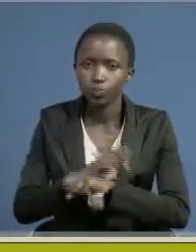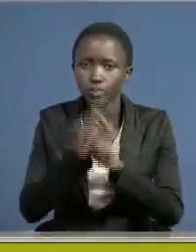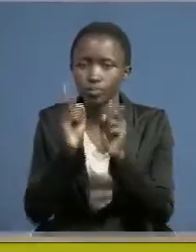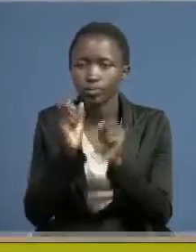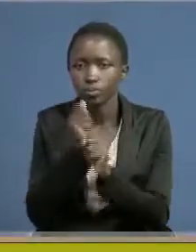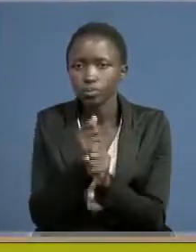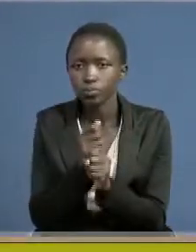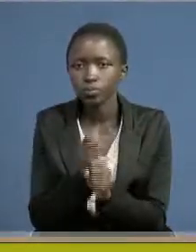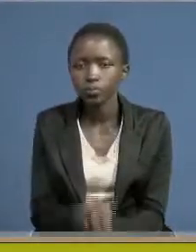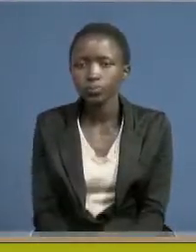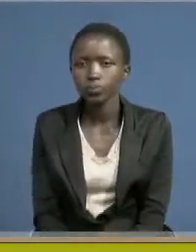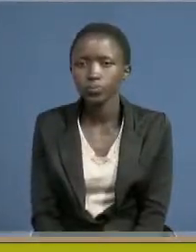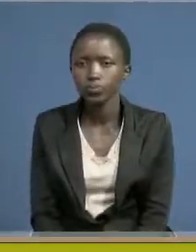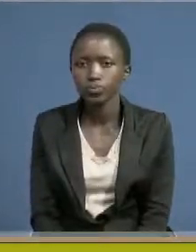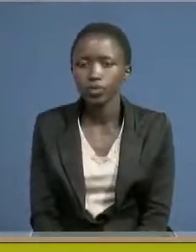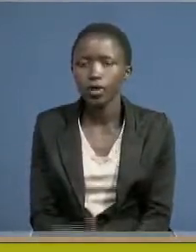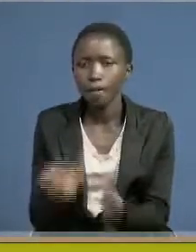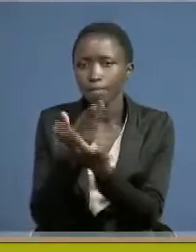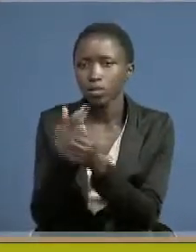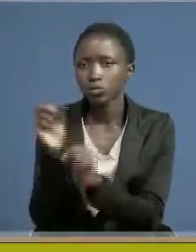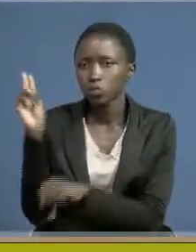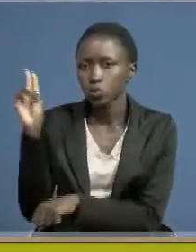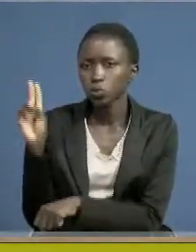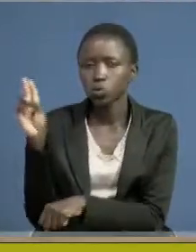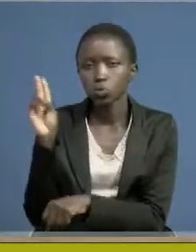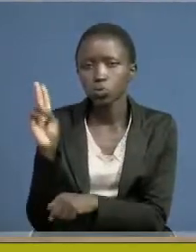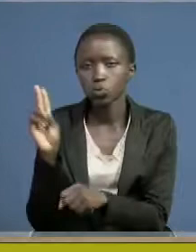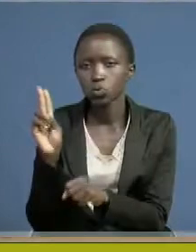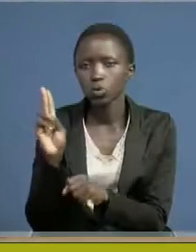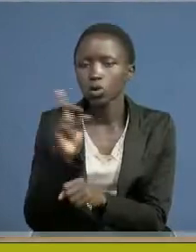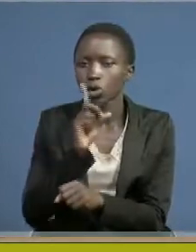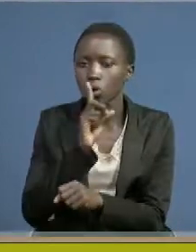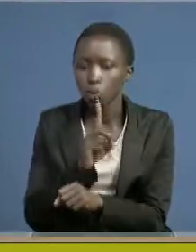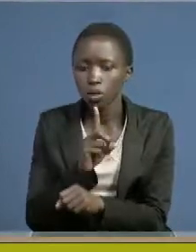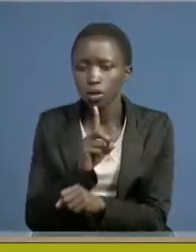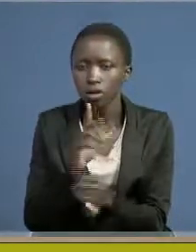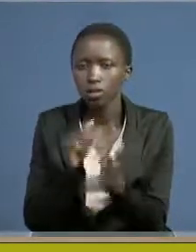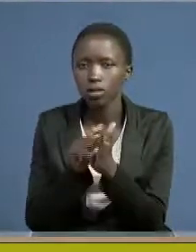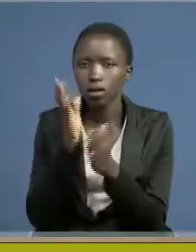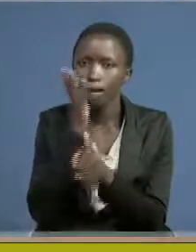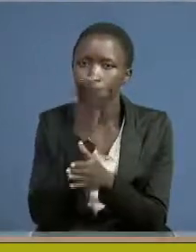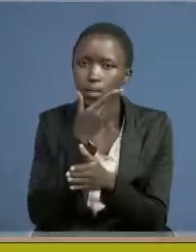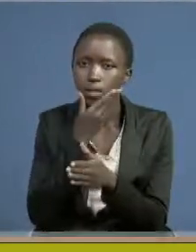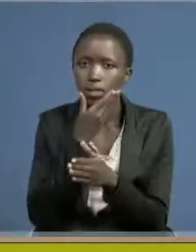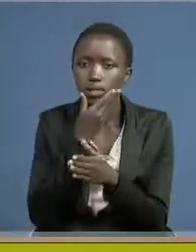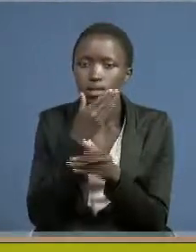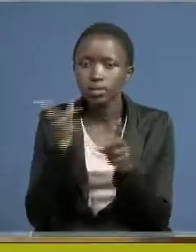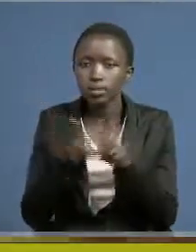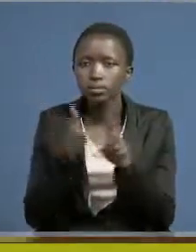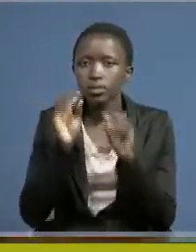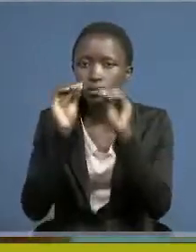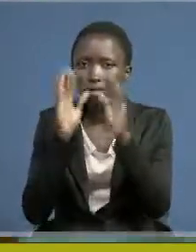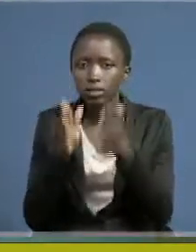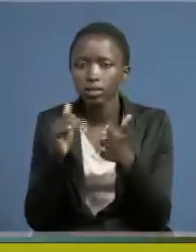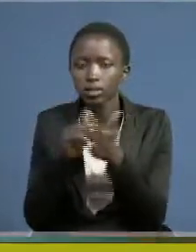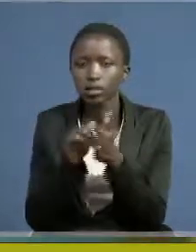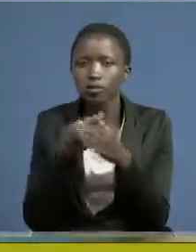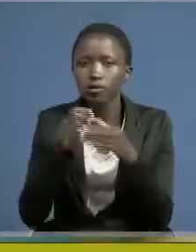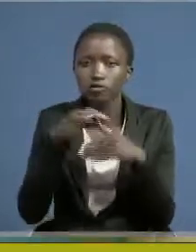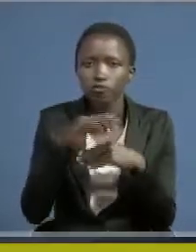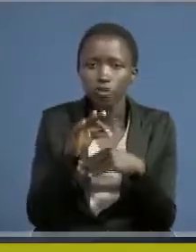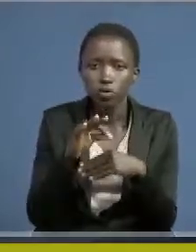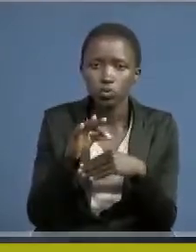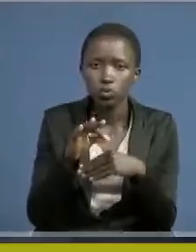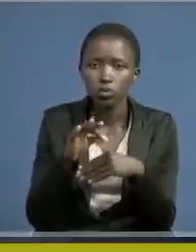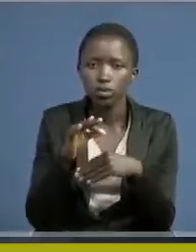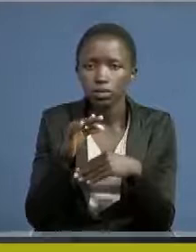itafanywa. Rais Uhuru Kenyatta ametoa amri kali kuwa wazazi na walimu wa wanafunzi wowote watakaopatikana